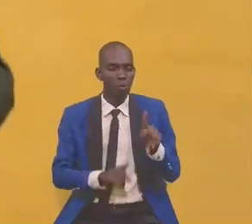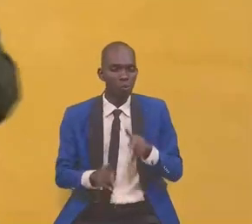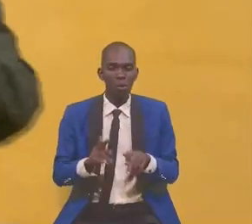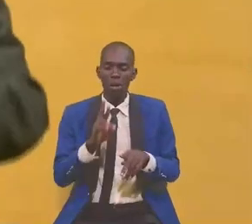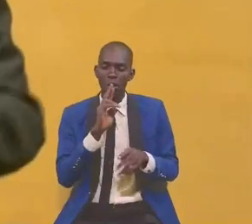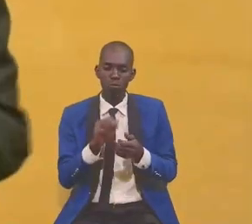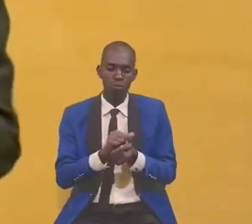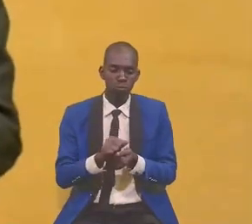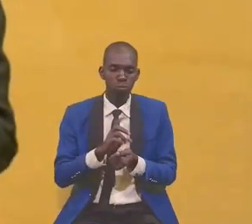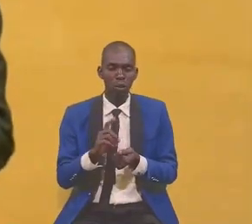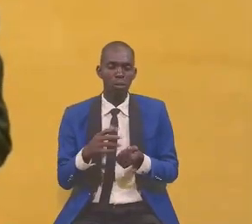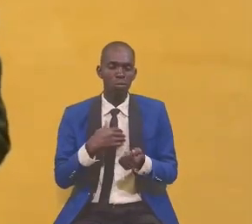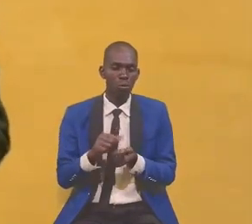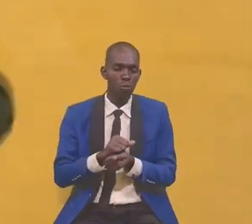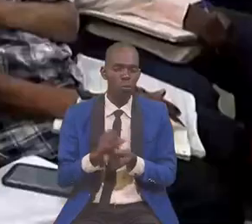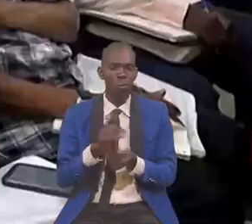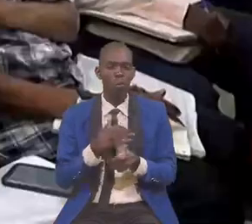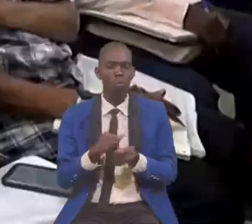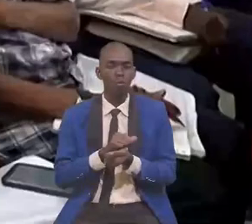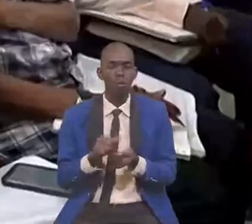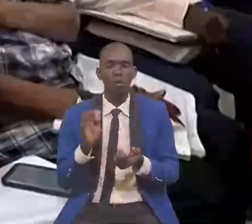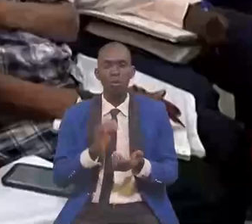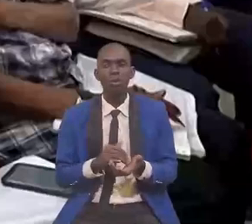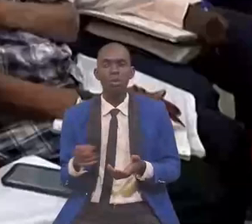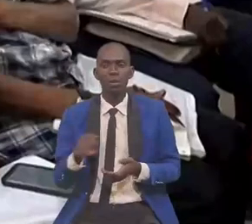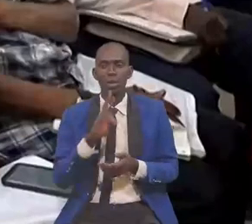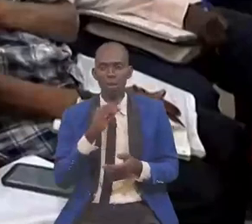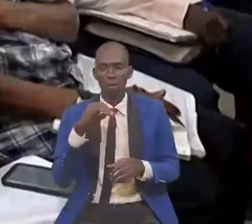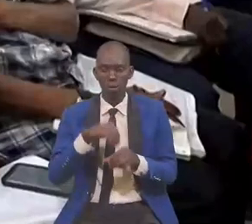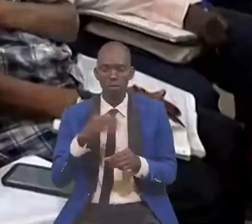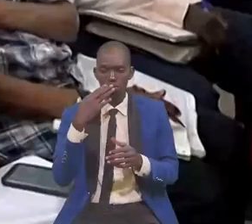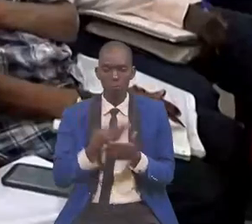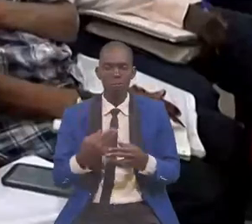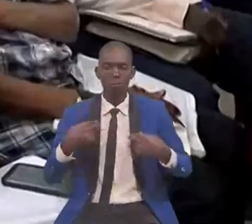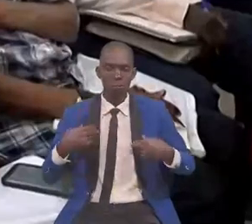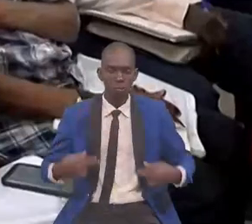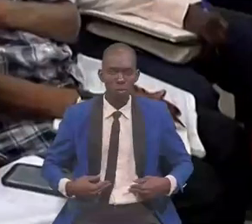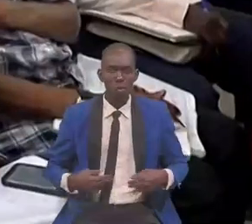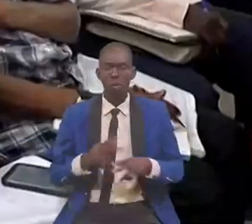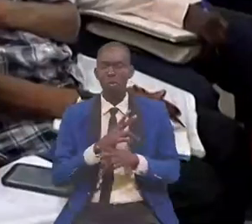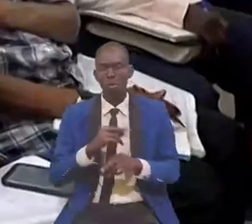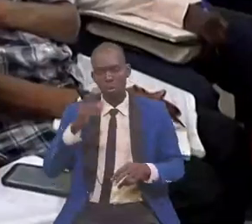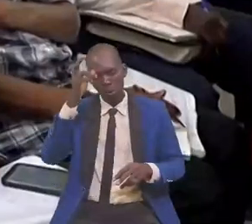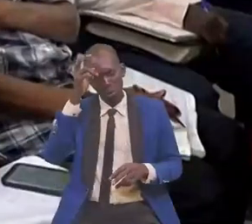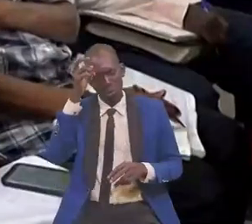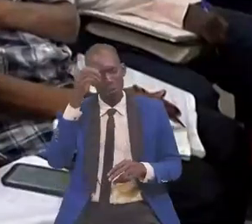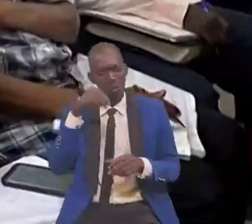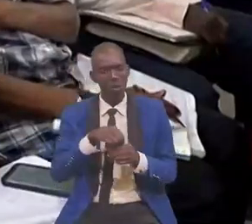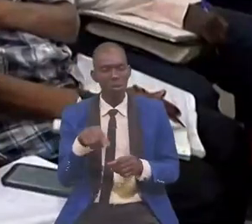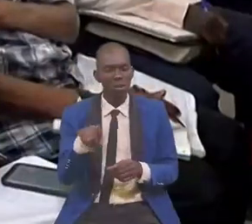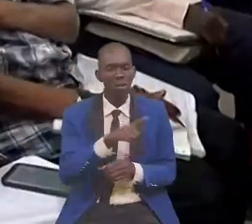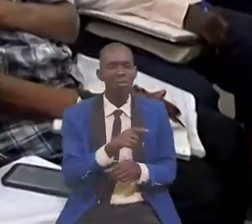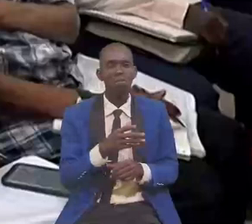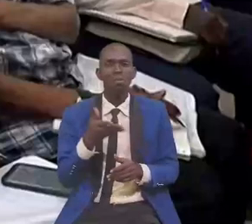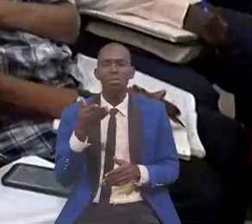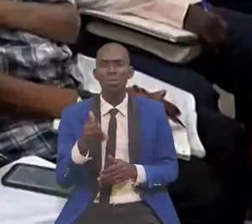lavés. Ils sont en bonne santé. Ils sont bien portants. Il n'y a pas de démons, rien du tout là-bas. Il n'y a